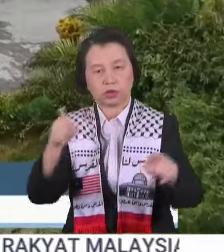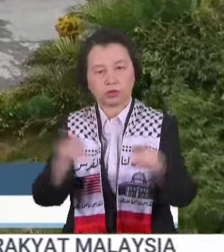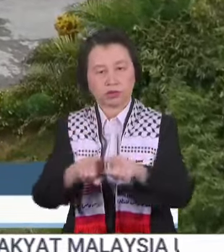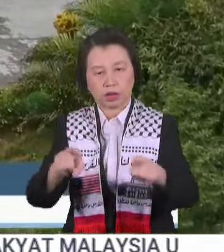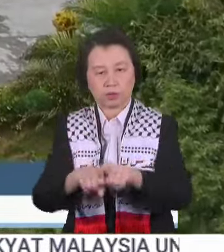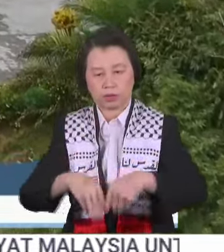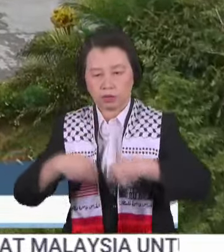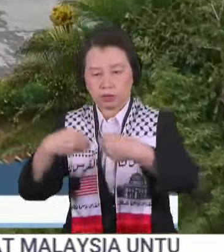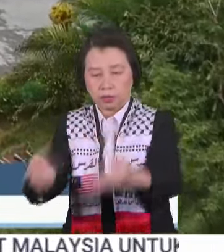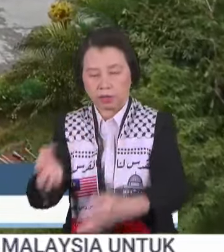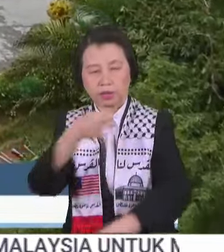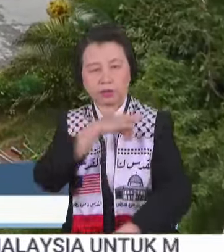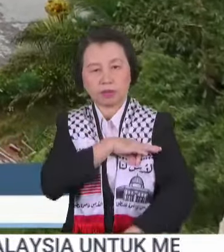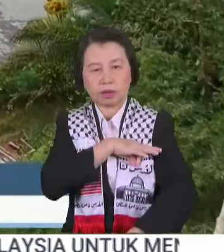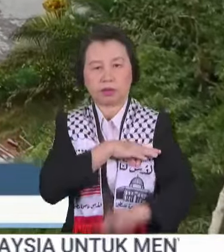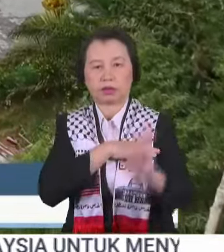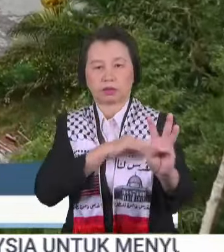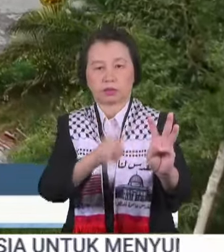memberi manfaat kepada